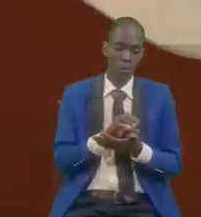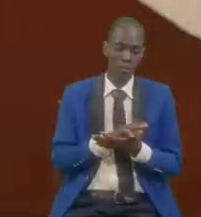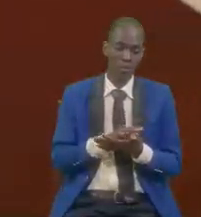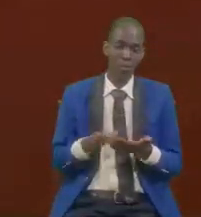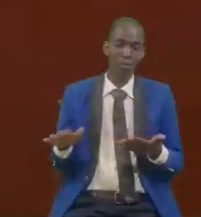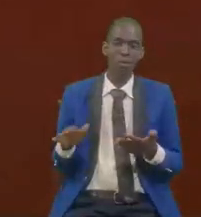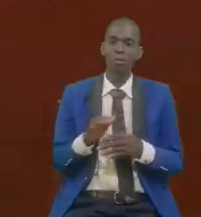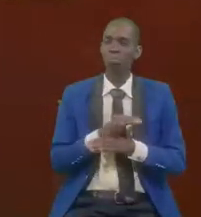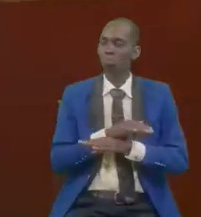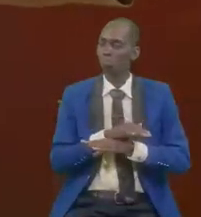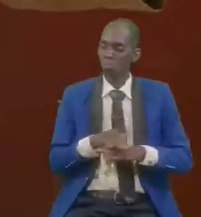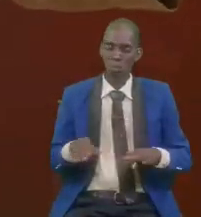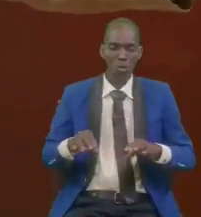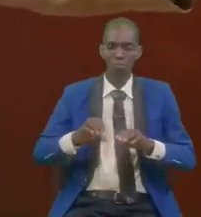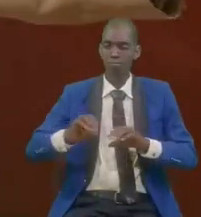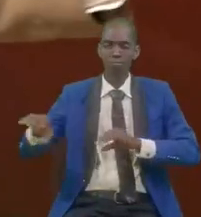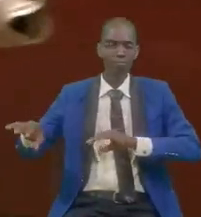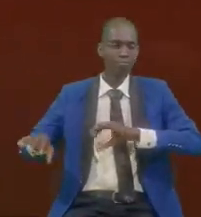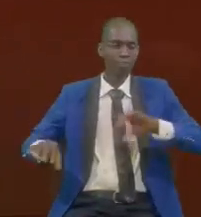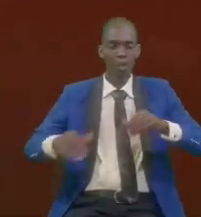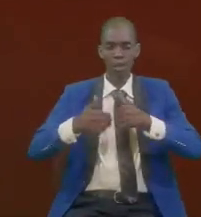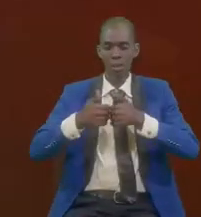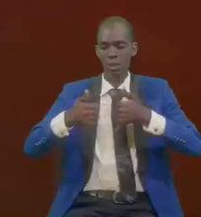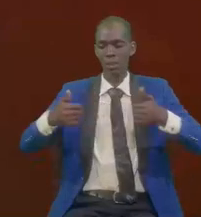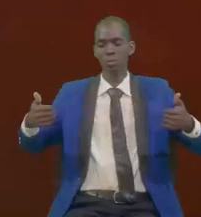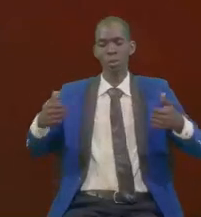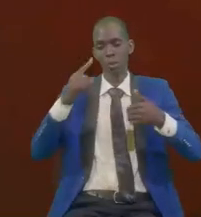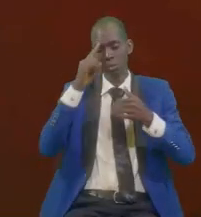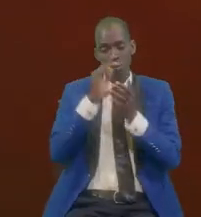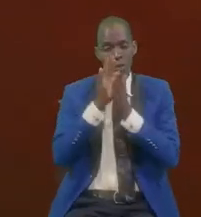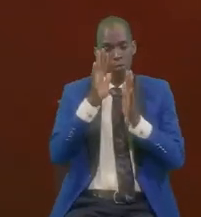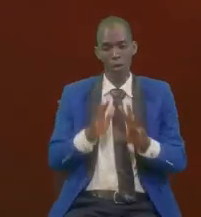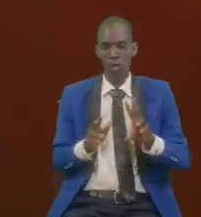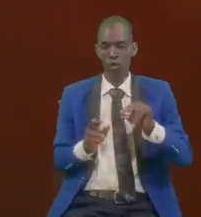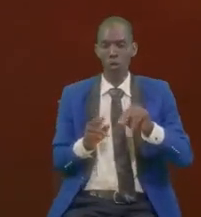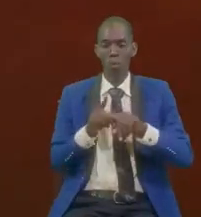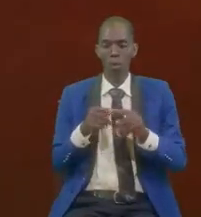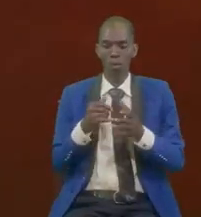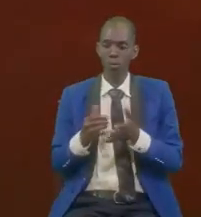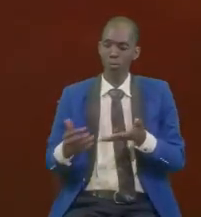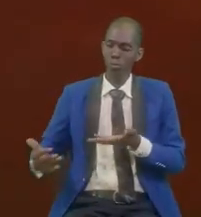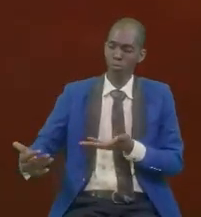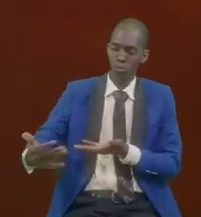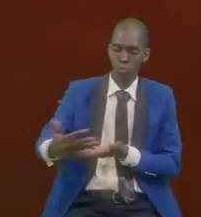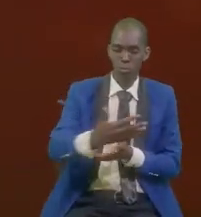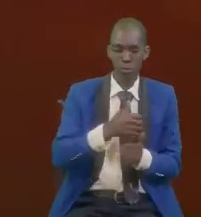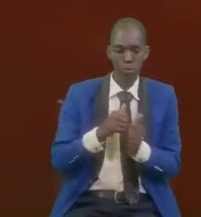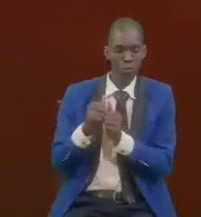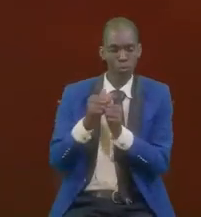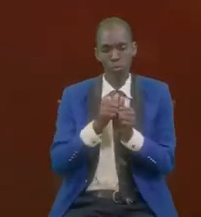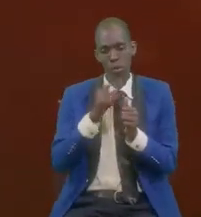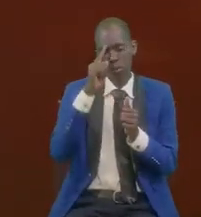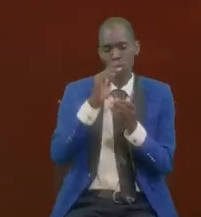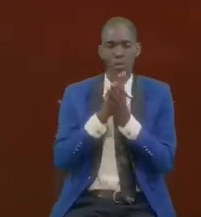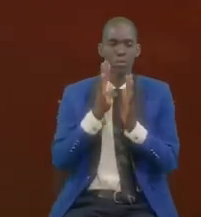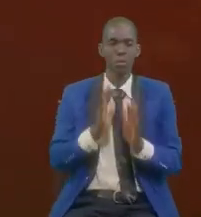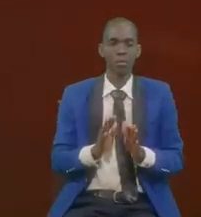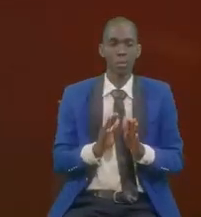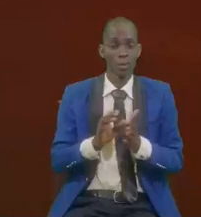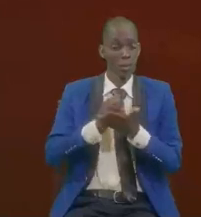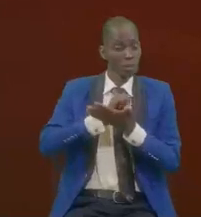sanctification ne disperse pas les croyants, cela assemble les croyants. La sanctification